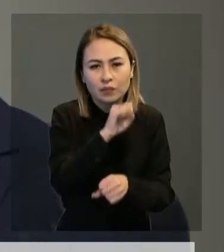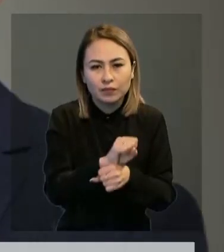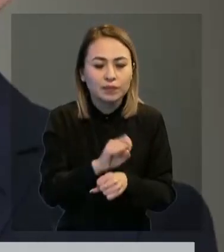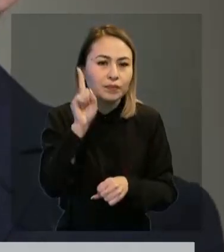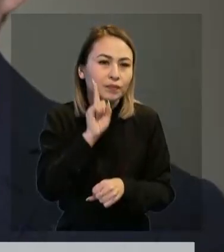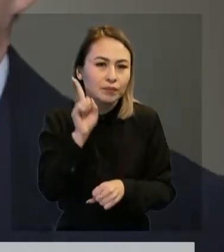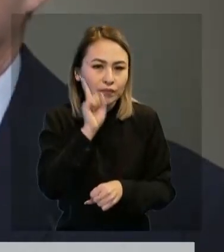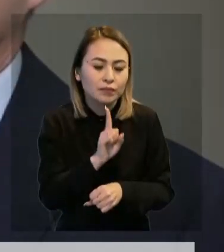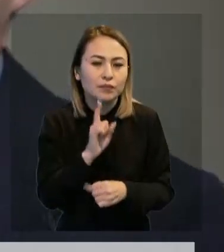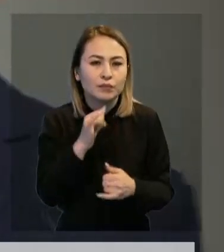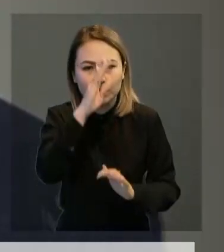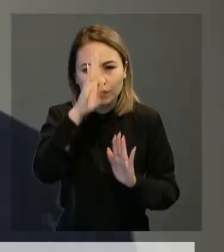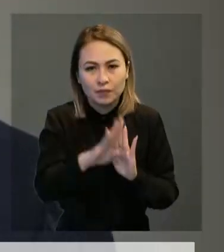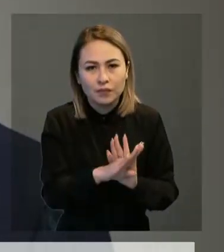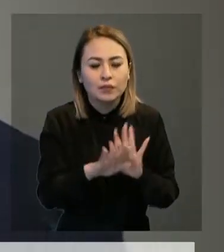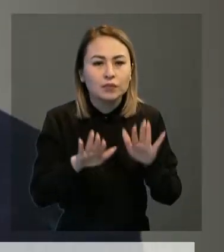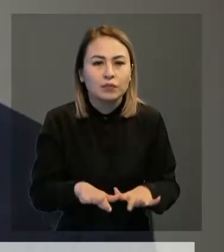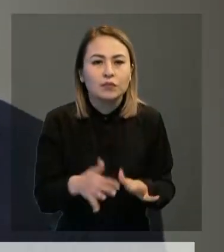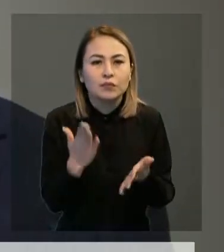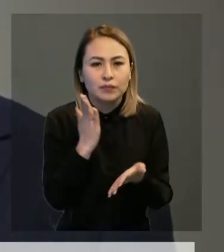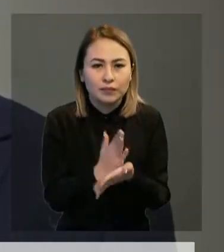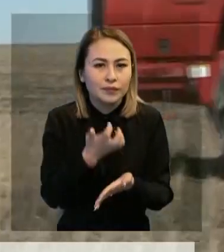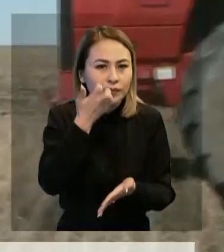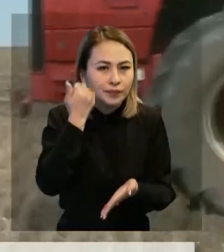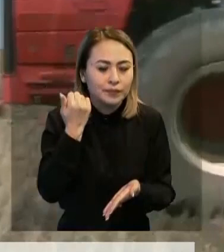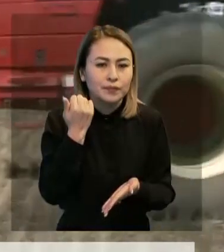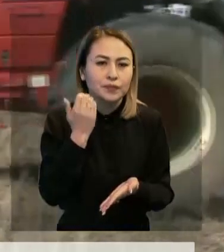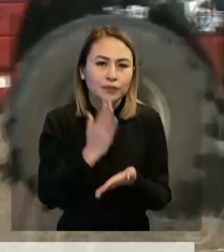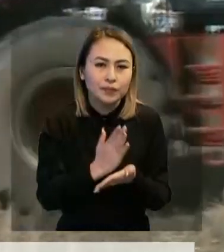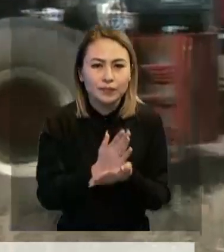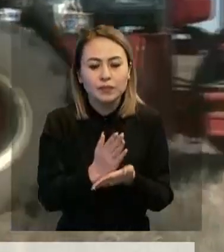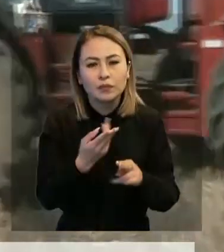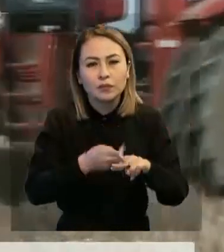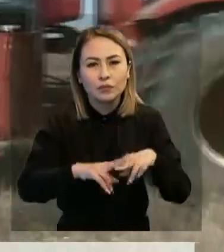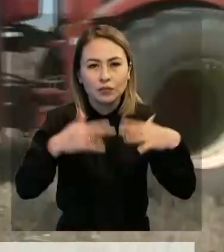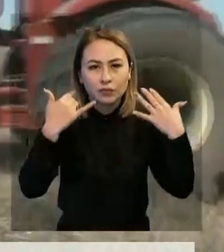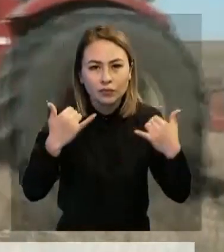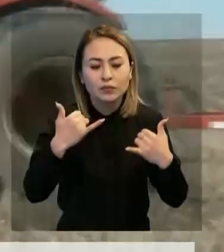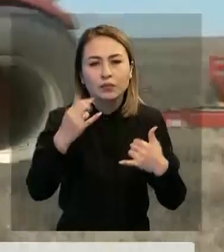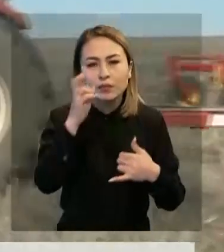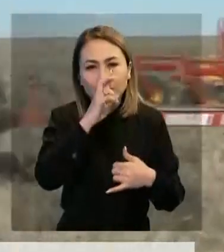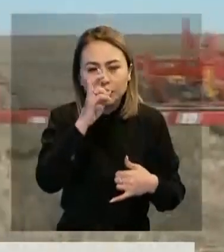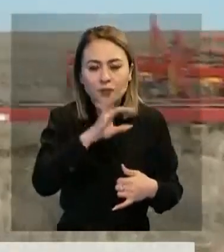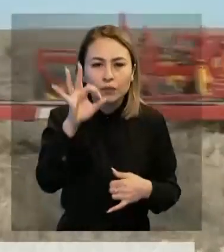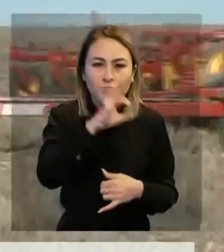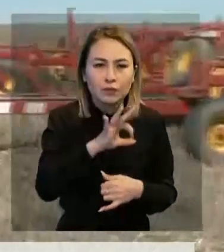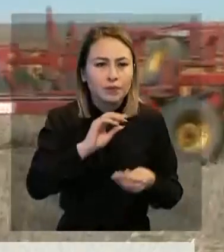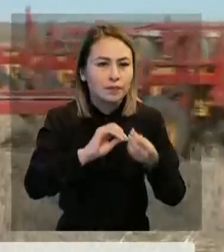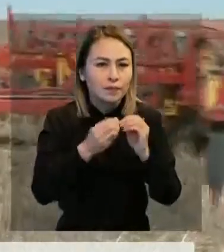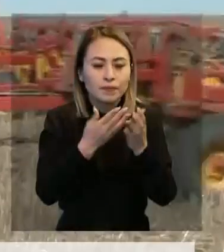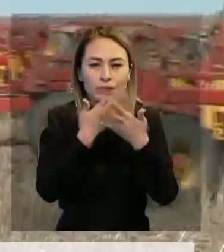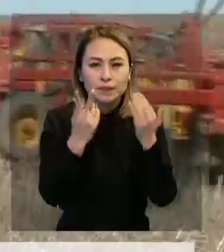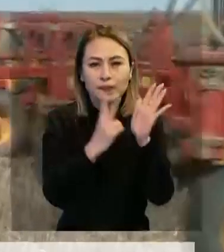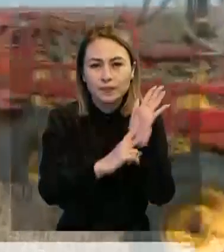жүргіздік. Әзірге қоймаларда қажеттілері бар. Жанар жағармайға қатысты әзір проблема жоқ. Облысқа 71